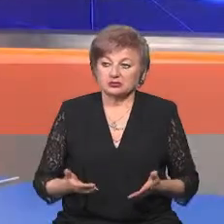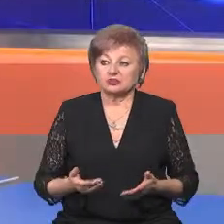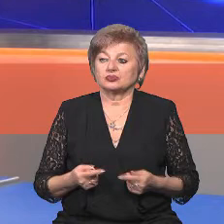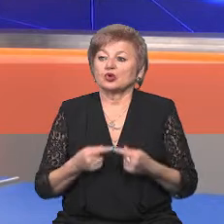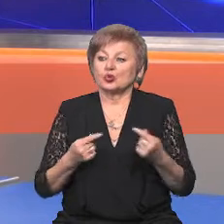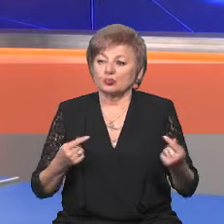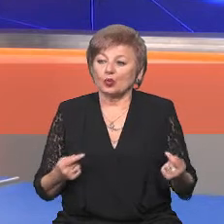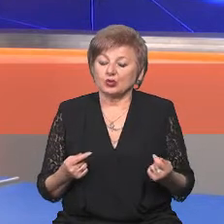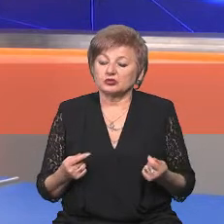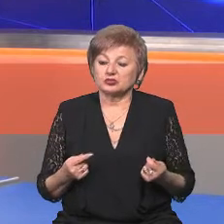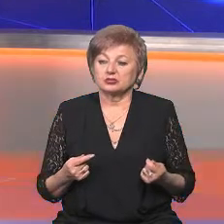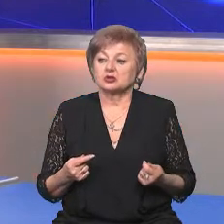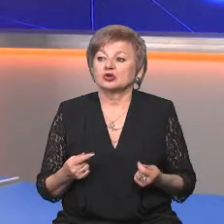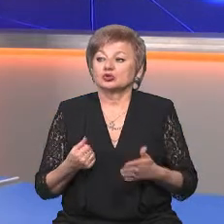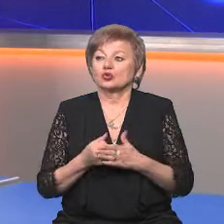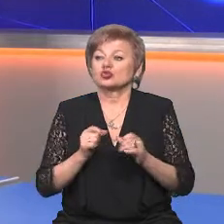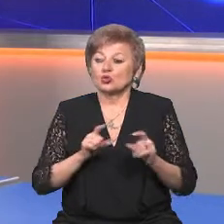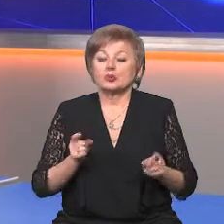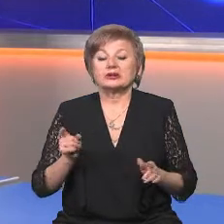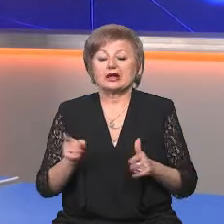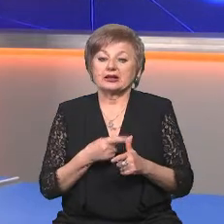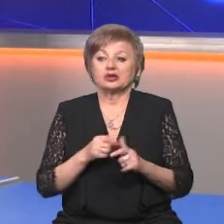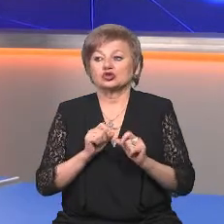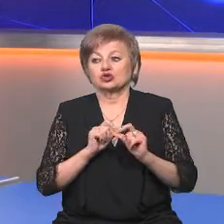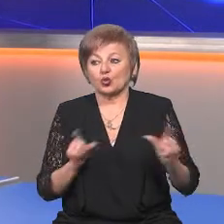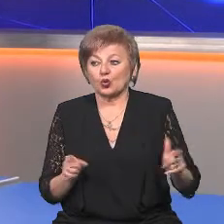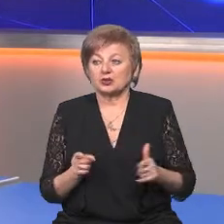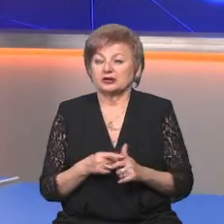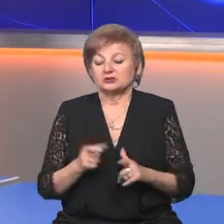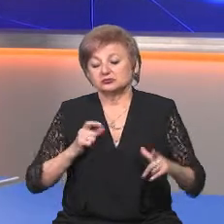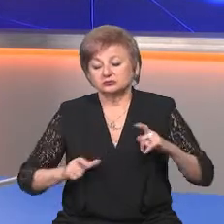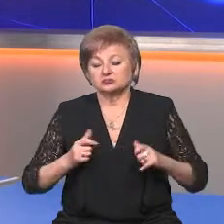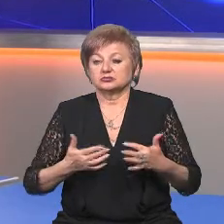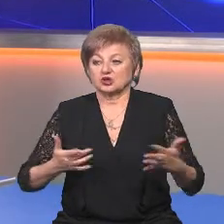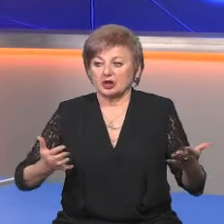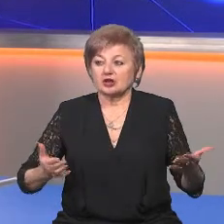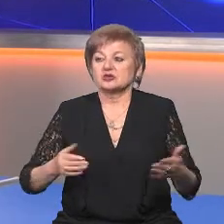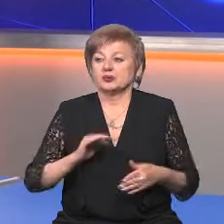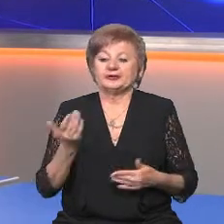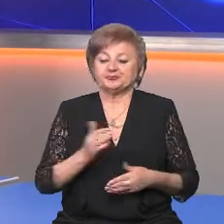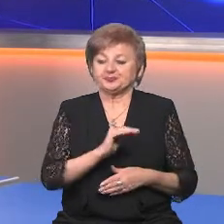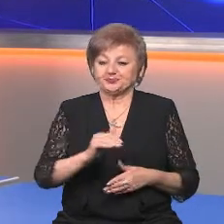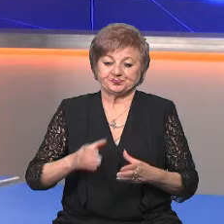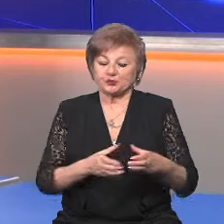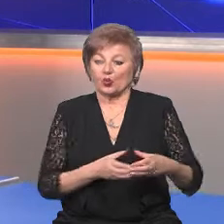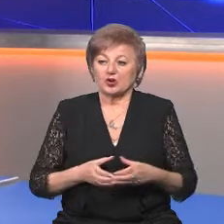то дитячий садок, дошкільний заклад, або школа, або інший будь-який дитячий